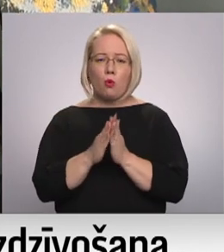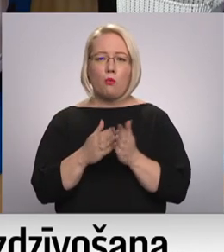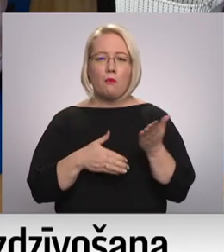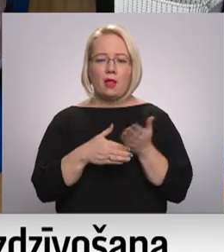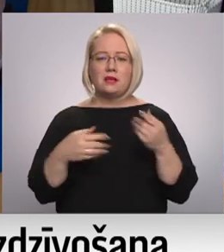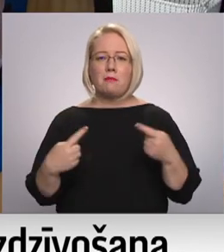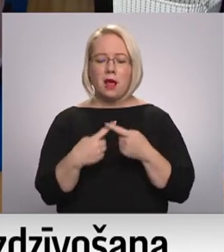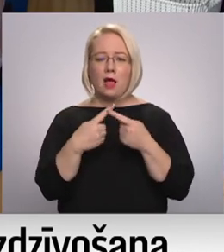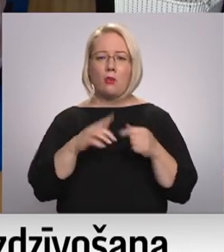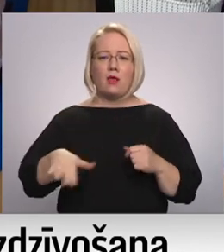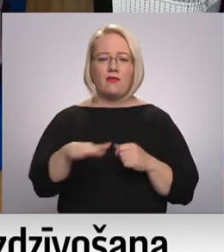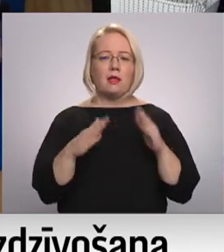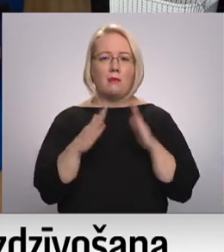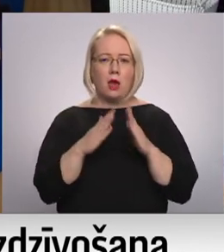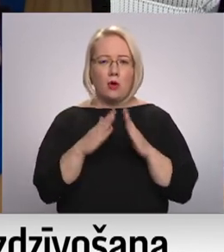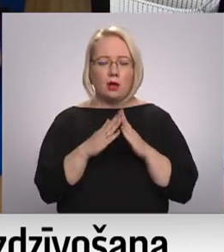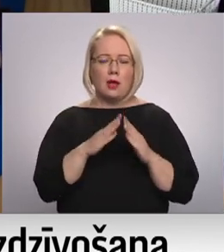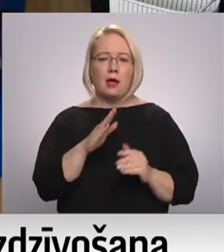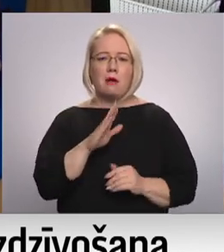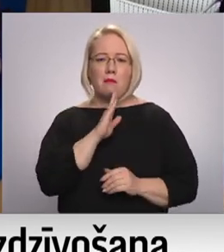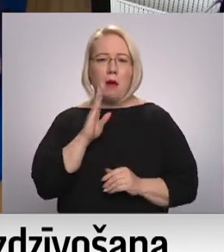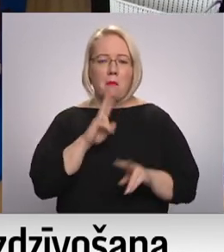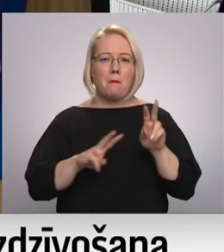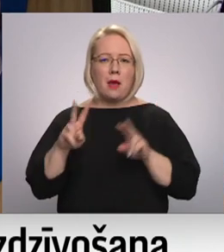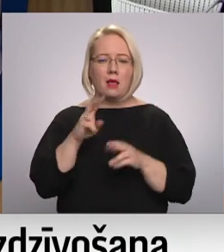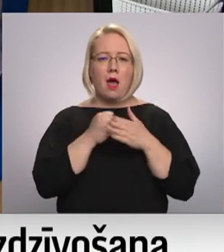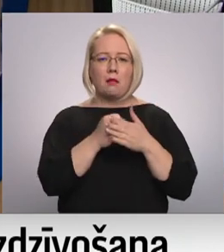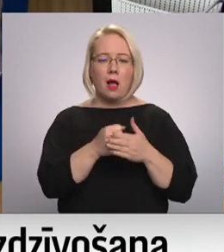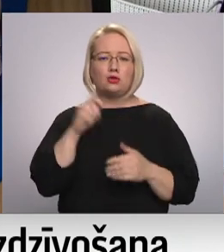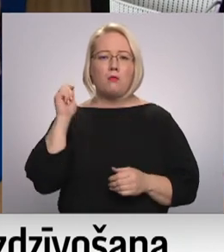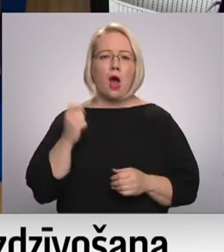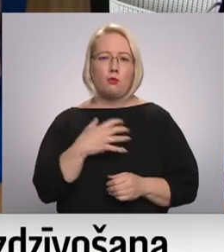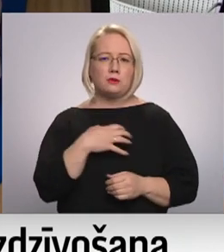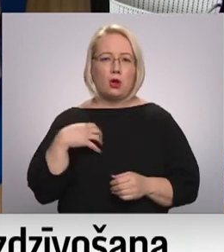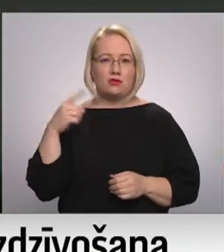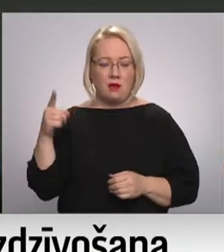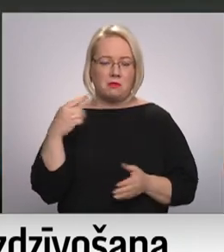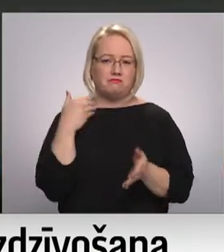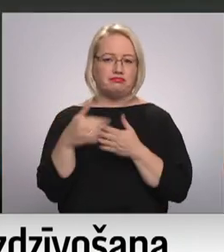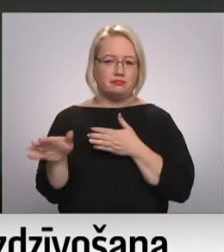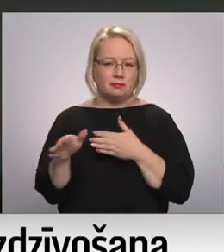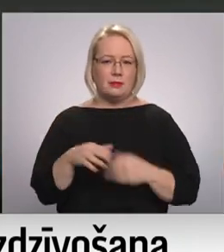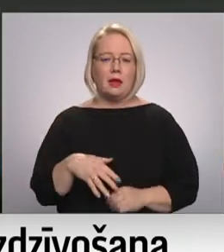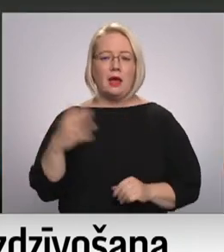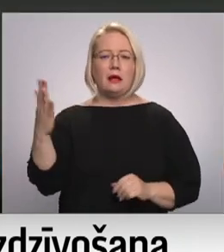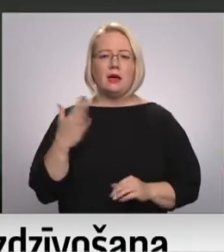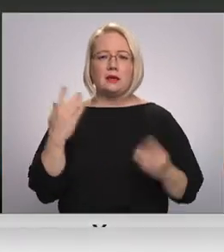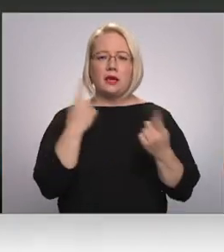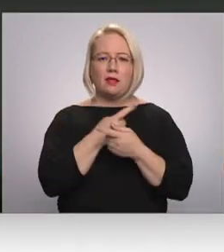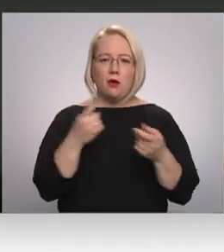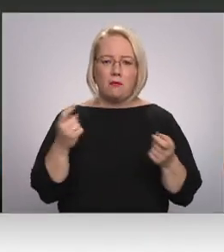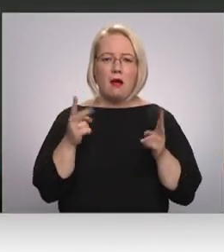vidi mājoklī, Karlas mamma meklēja atbalstu Mārupes pašvaldībā. Tam sekoja atteikums. Nu, nāca informācija, bet kā